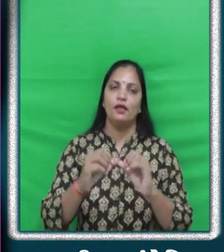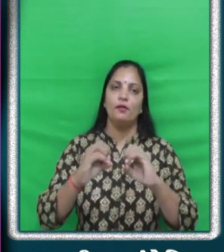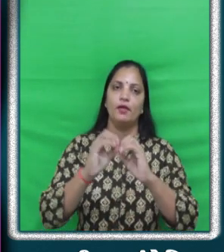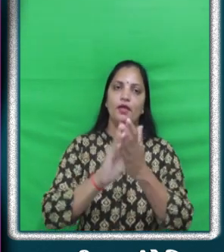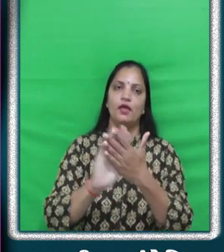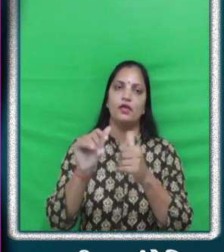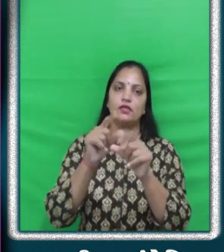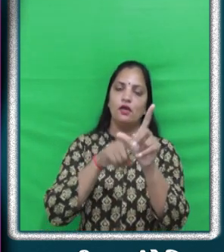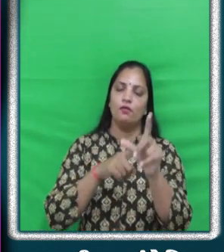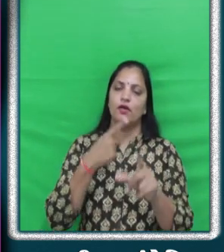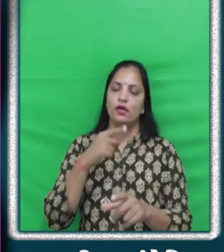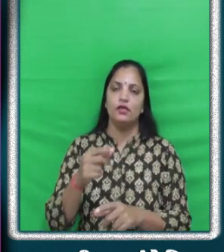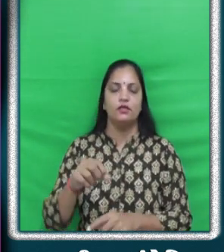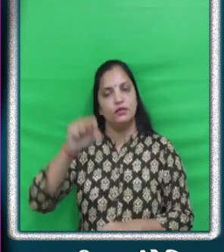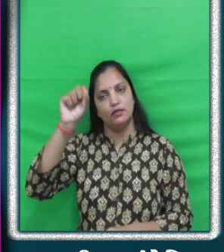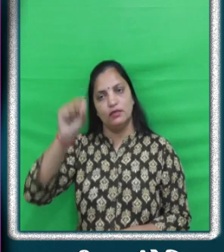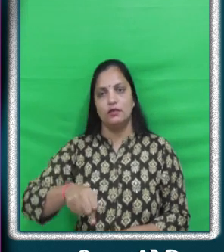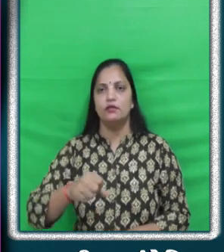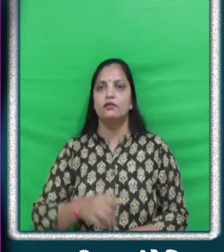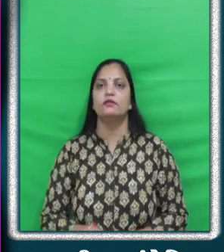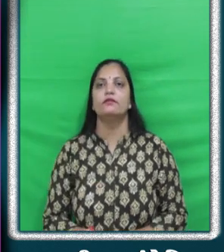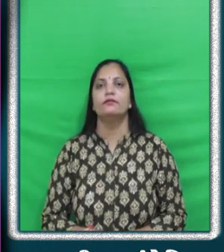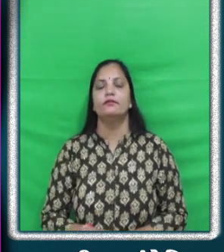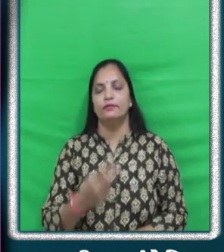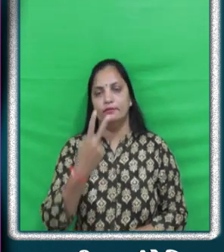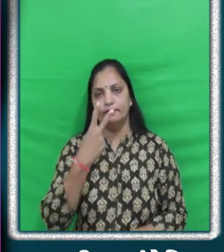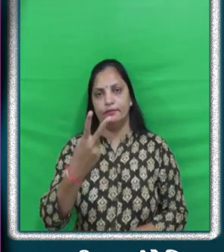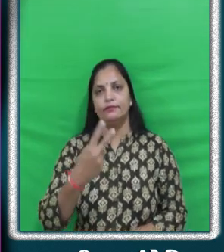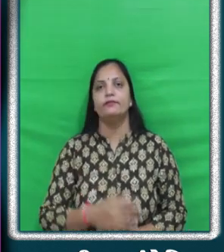અભય મને કહે છે દેખાય છે.